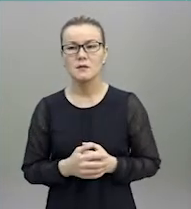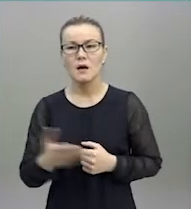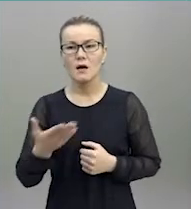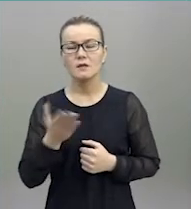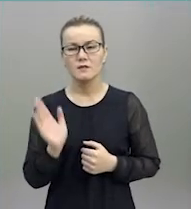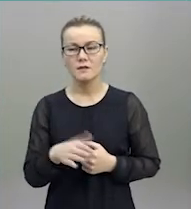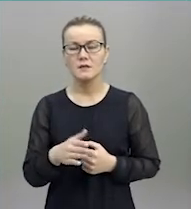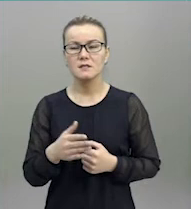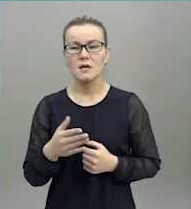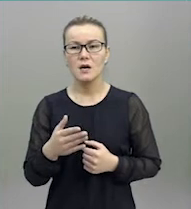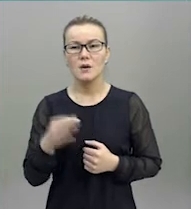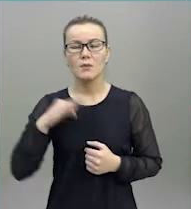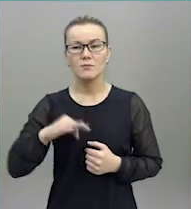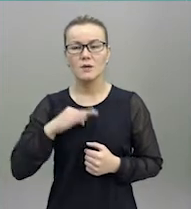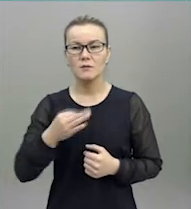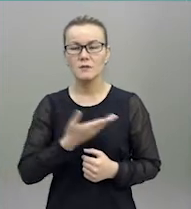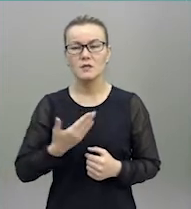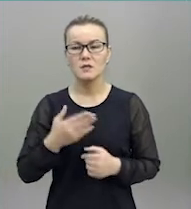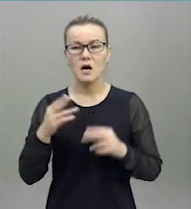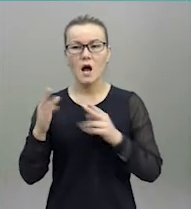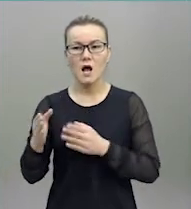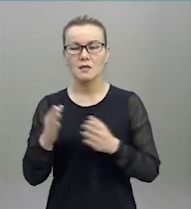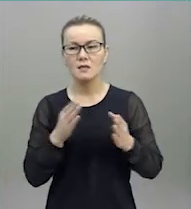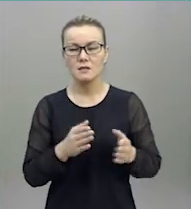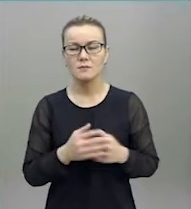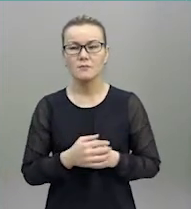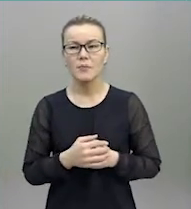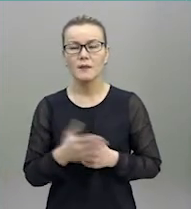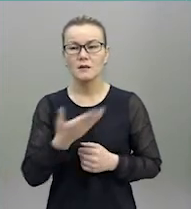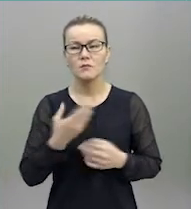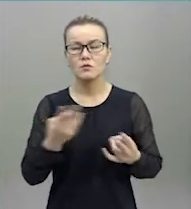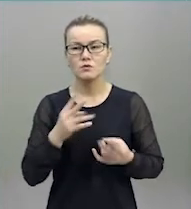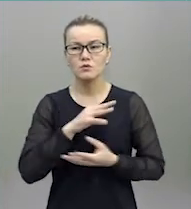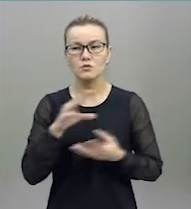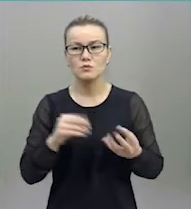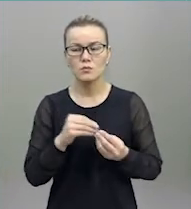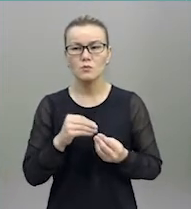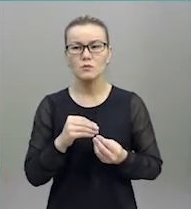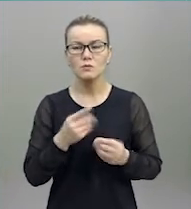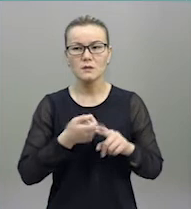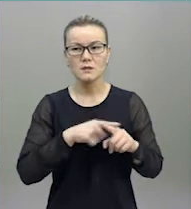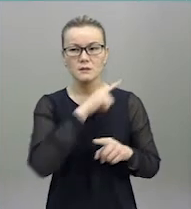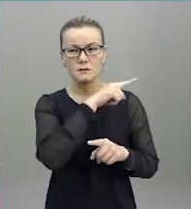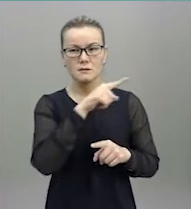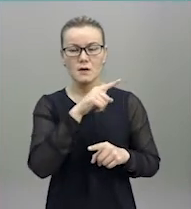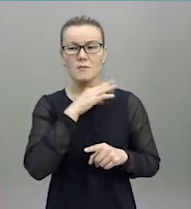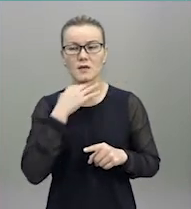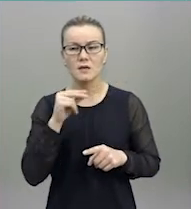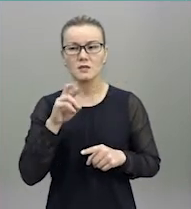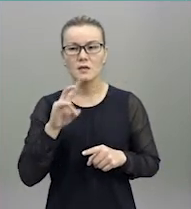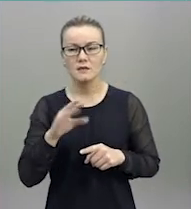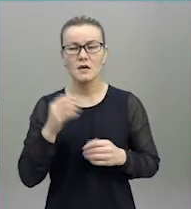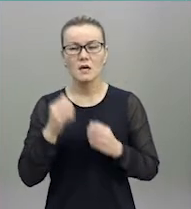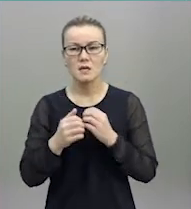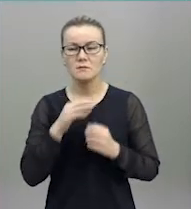на практике то есть нам нужно найти сумму заданных многочленов что вы сказали каждый